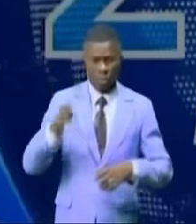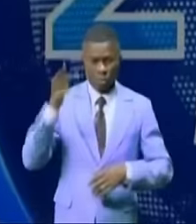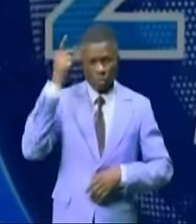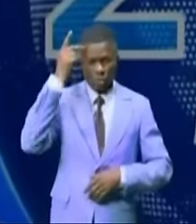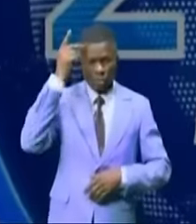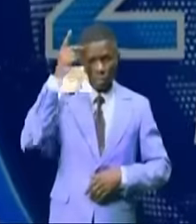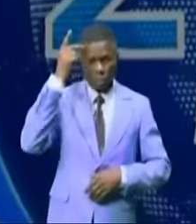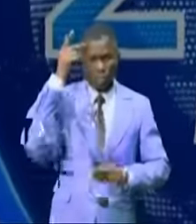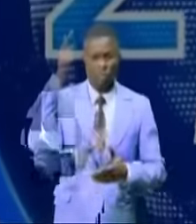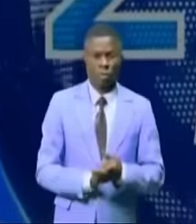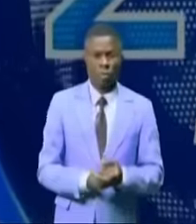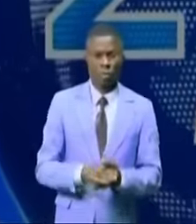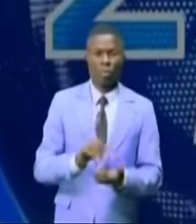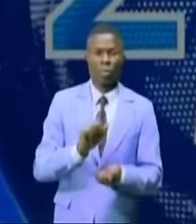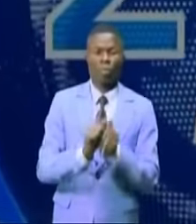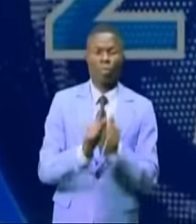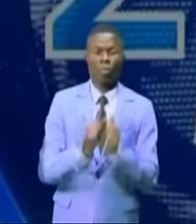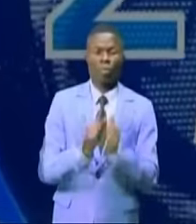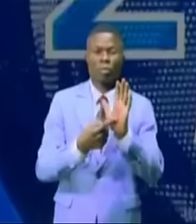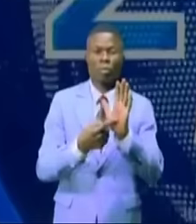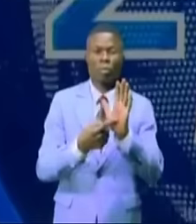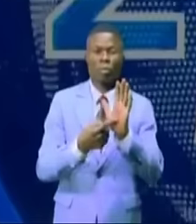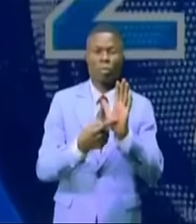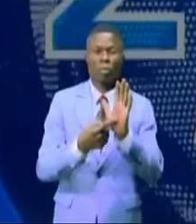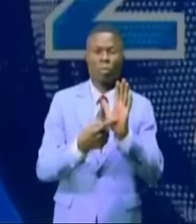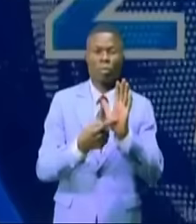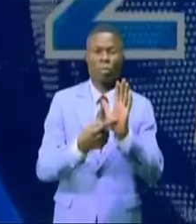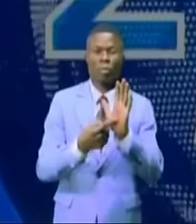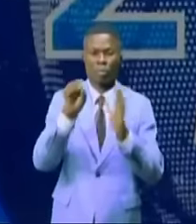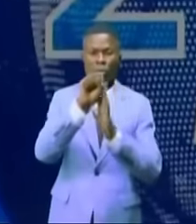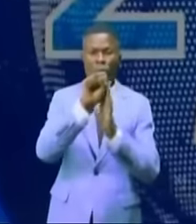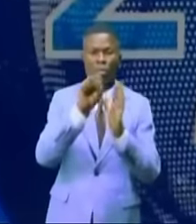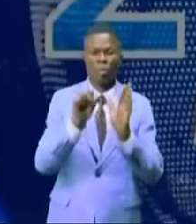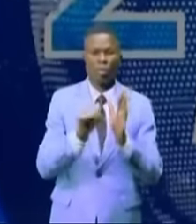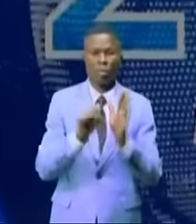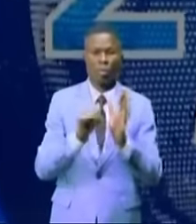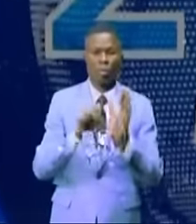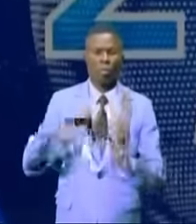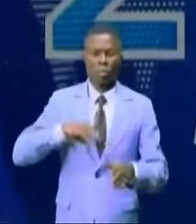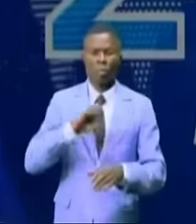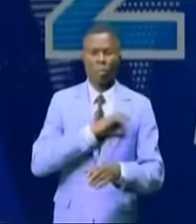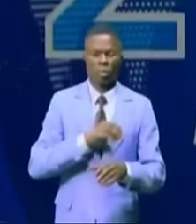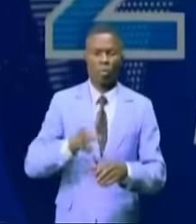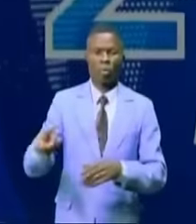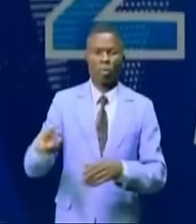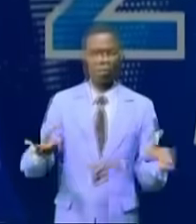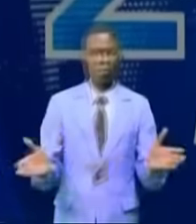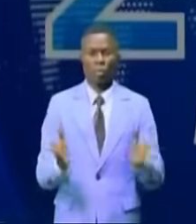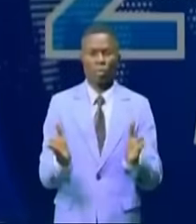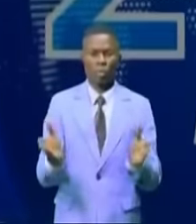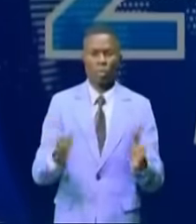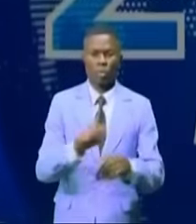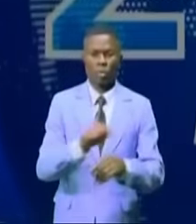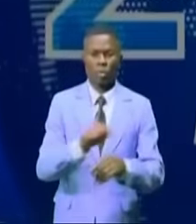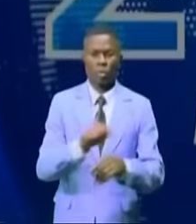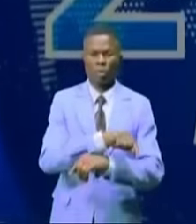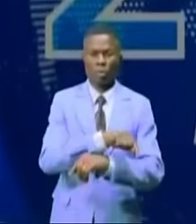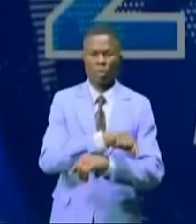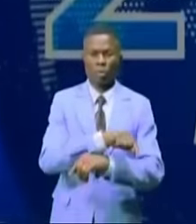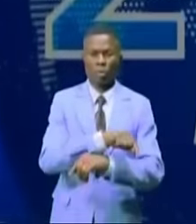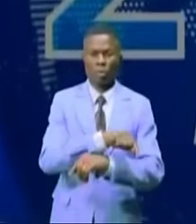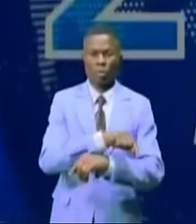Les rideaux sont hier jeudi sur la 20e conférence du comité régional de renforcement institutionnel organisé